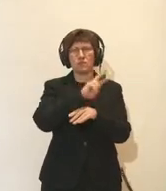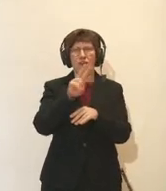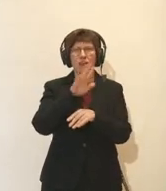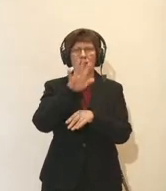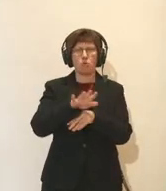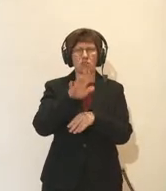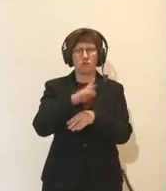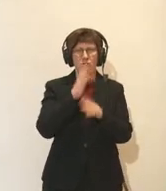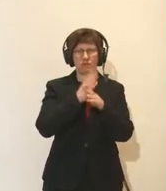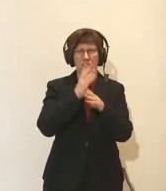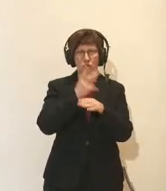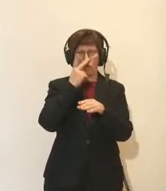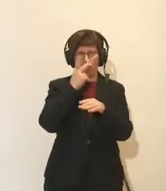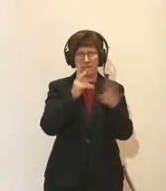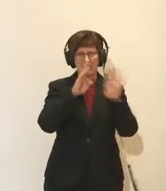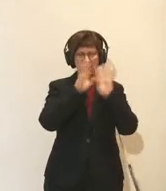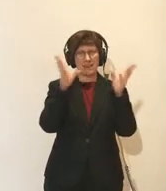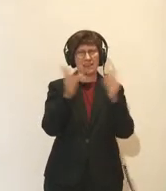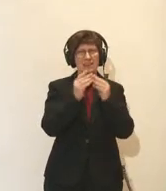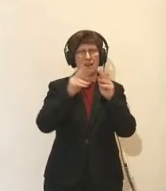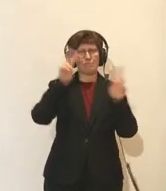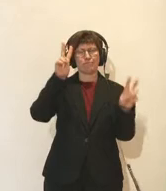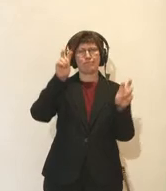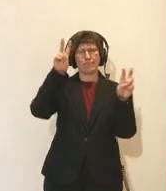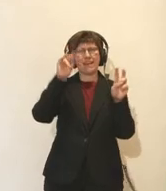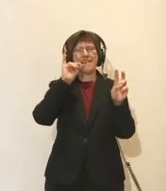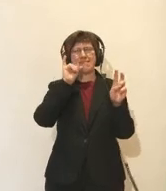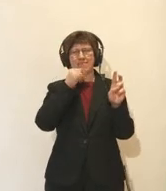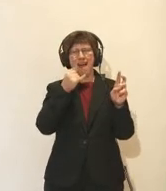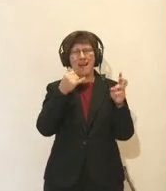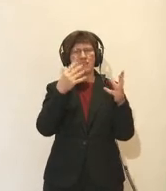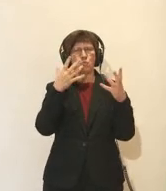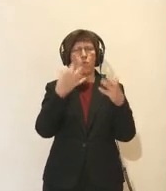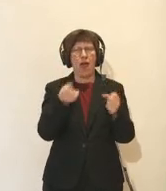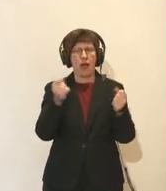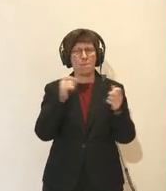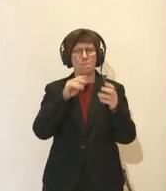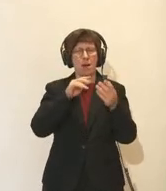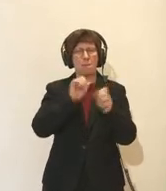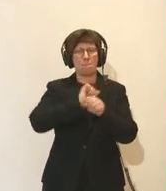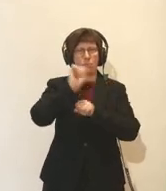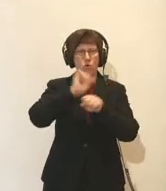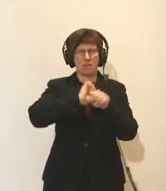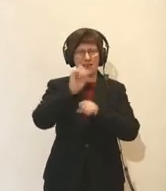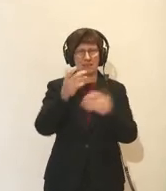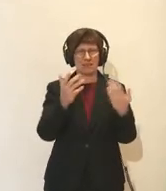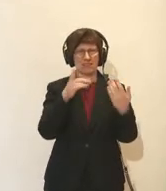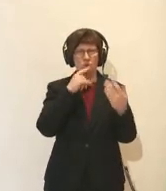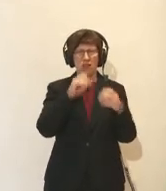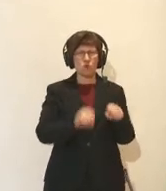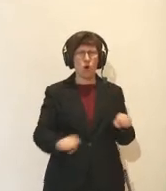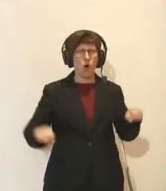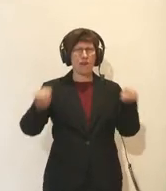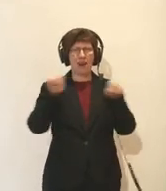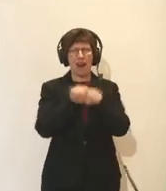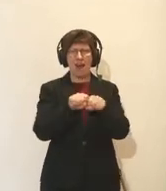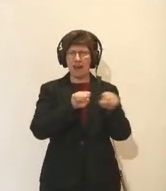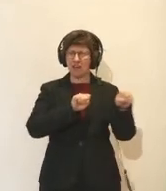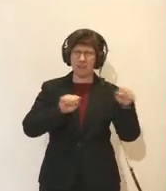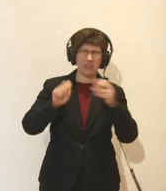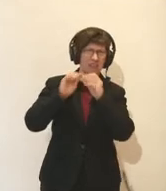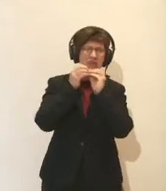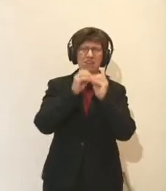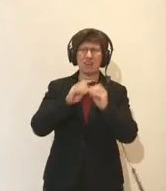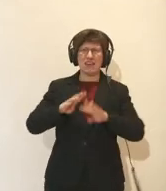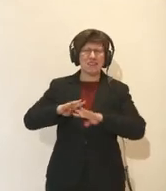gesehen diese ganzen sogenannten nein zu einem proteste da wurde erstmals online mobilisiert und netzwerke